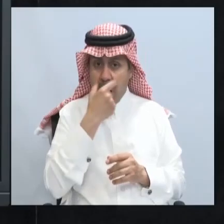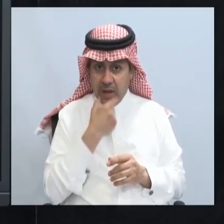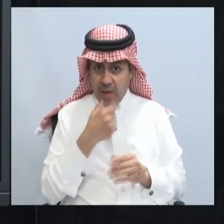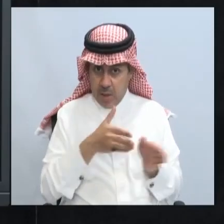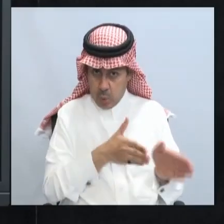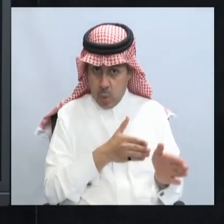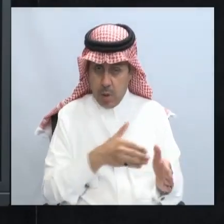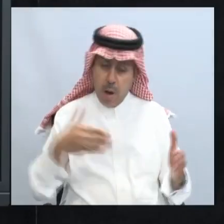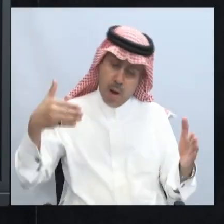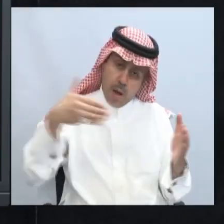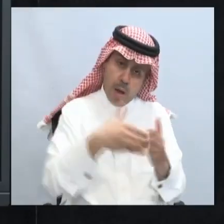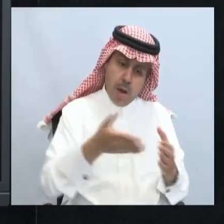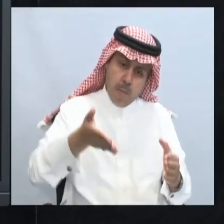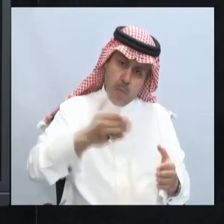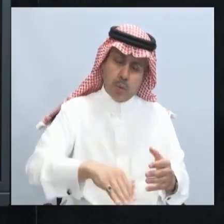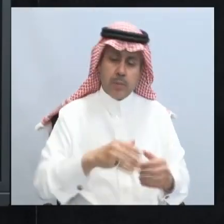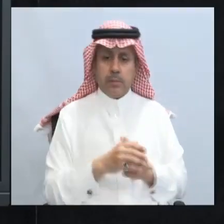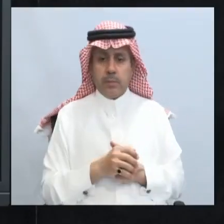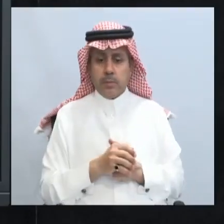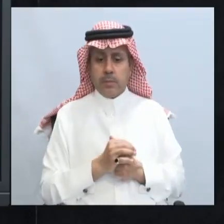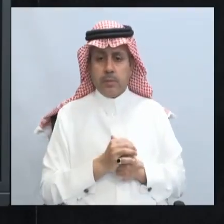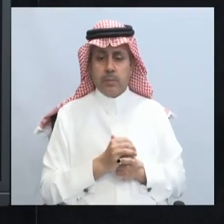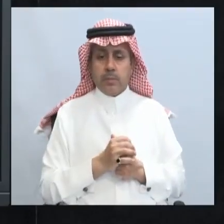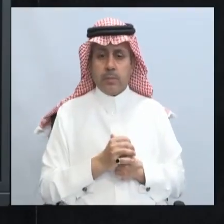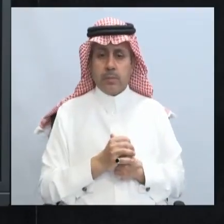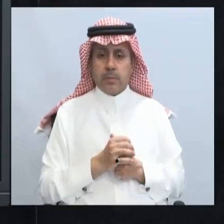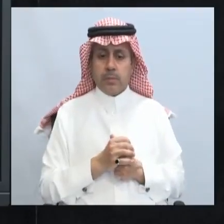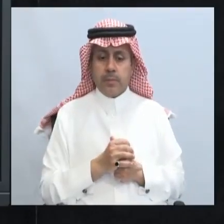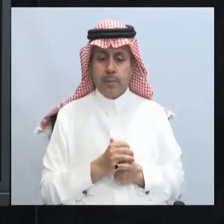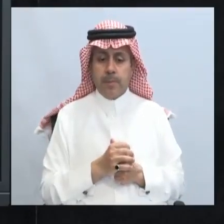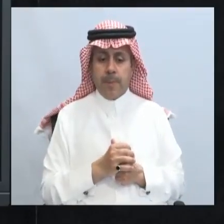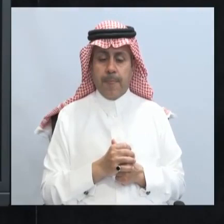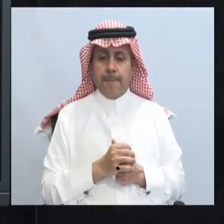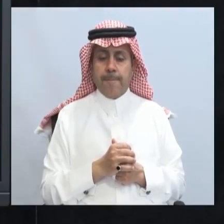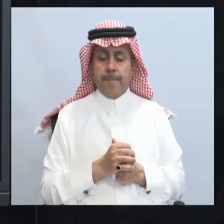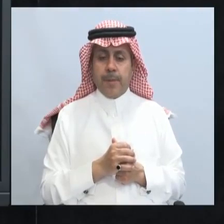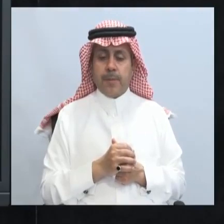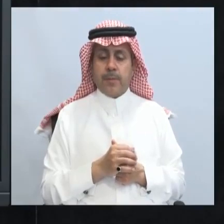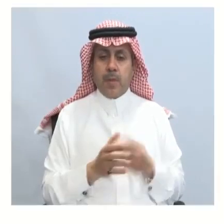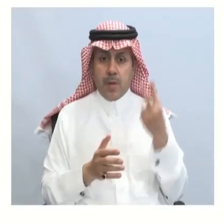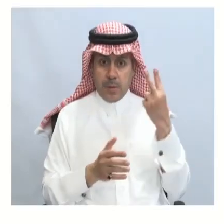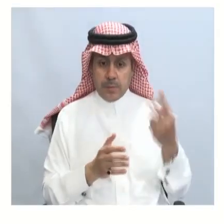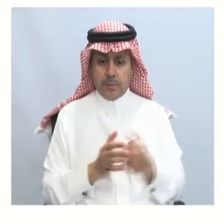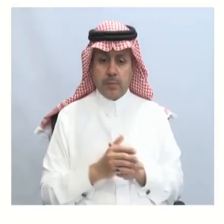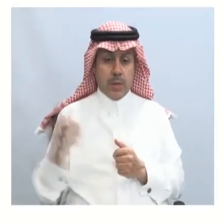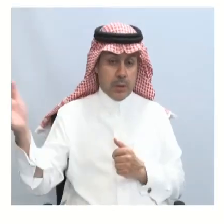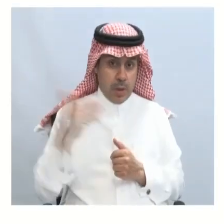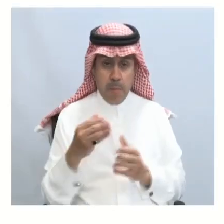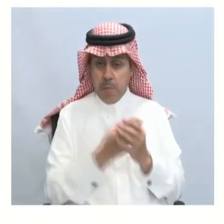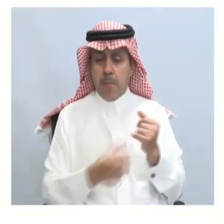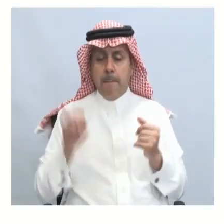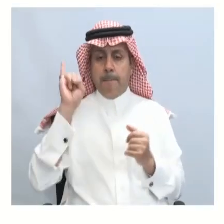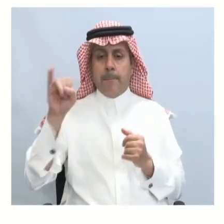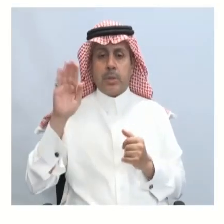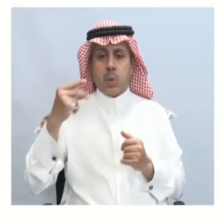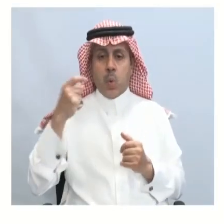جميع احوالنا حتى وفاتنا ثم ايضا من الفائده الثانيه جاء عن ابن مسعود رضي الله عنه